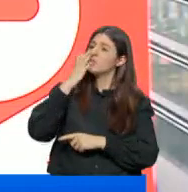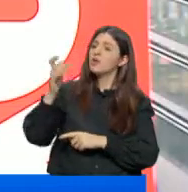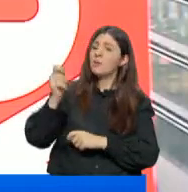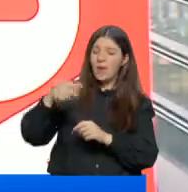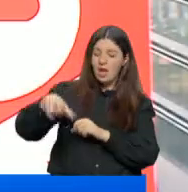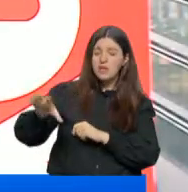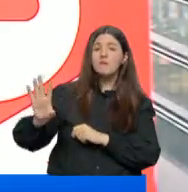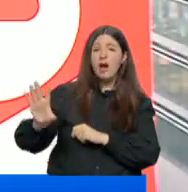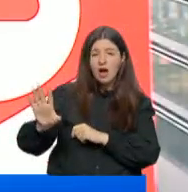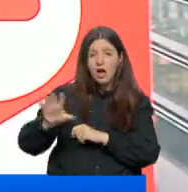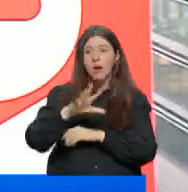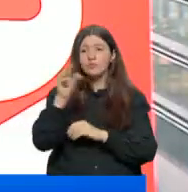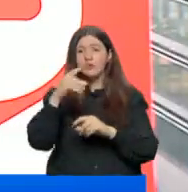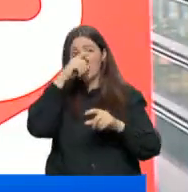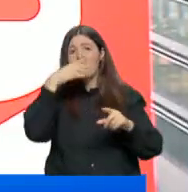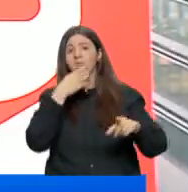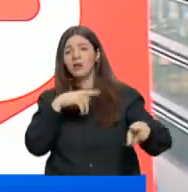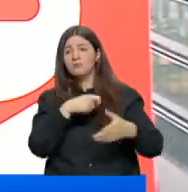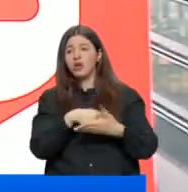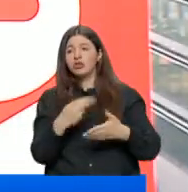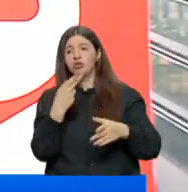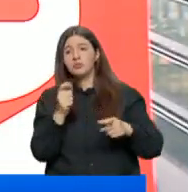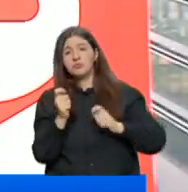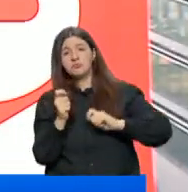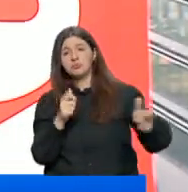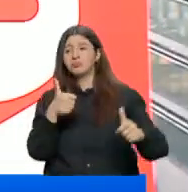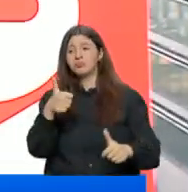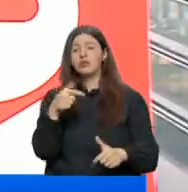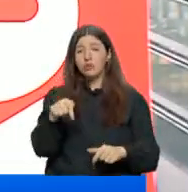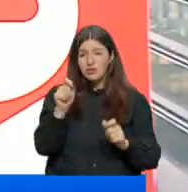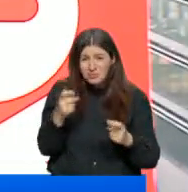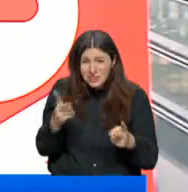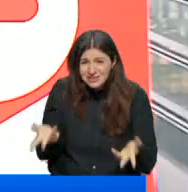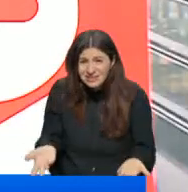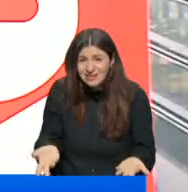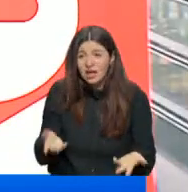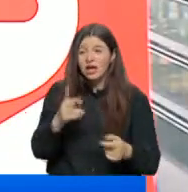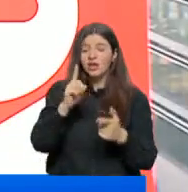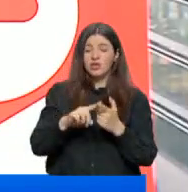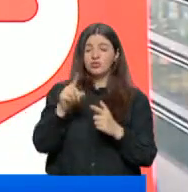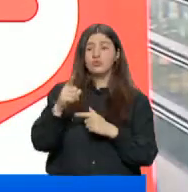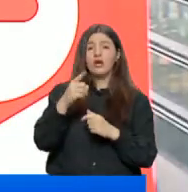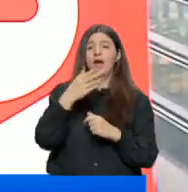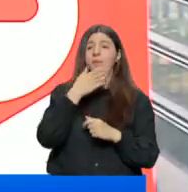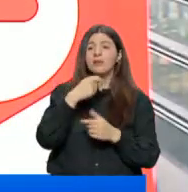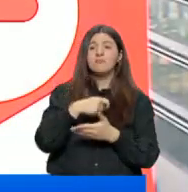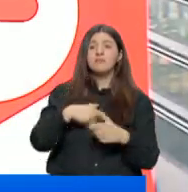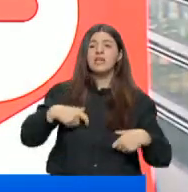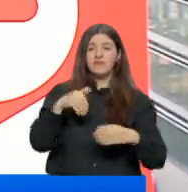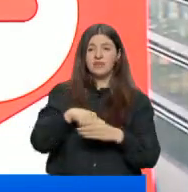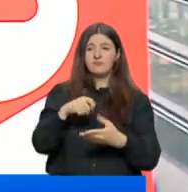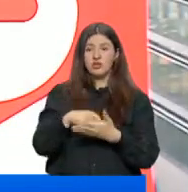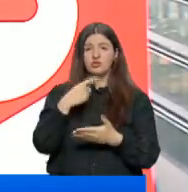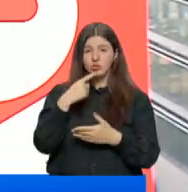paranı bütün emeklilere, maaşı 7 bin liraya çıkartırsın. Şu anda yapabilirsin. İkincisi, şu emekli milletvekili maaşıyla ilgili